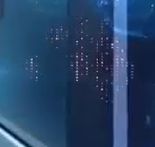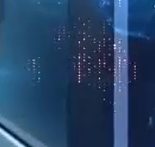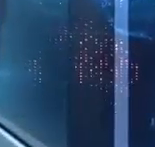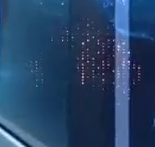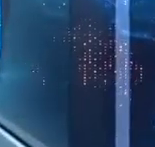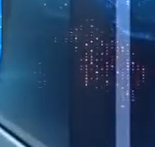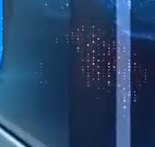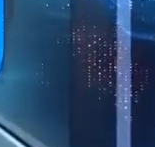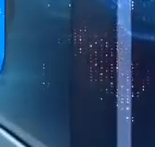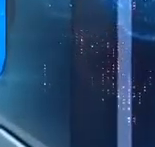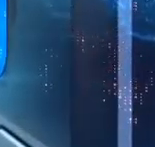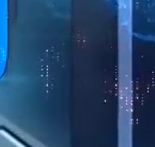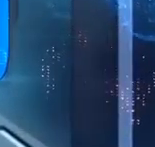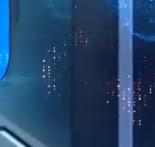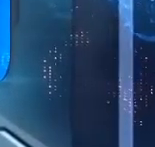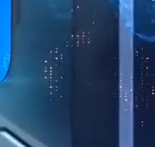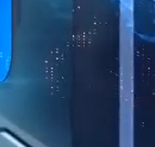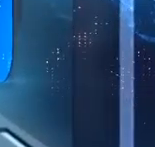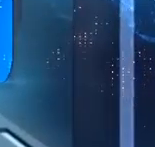Аплодисменты телерадиокомпания